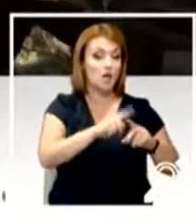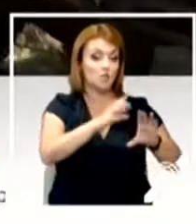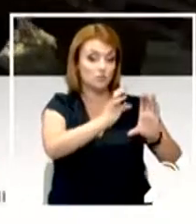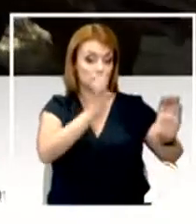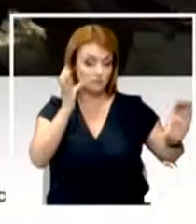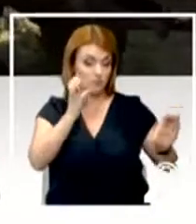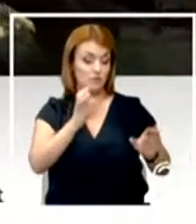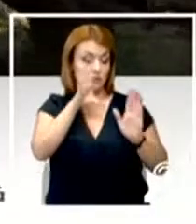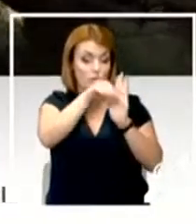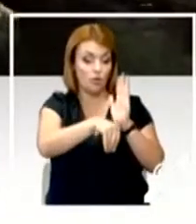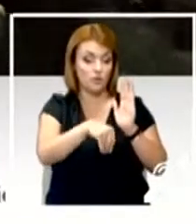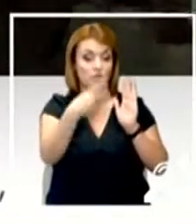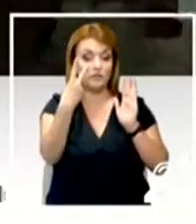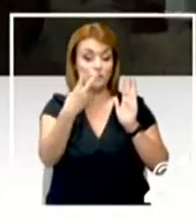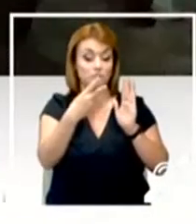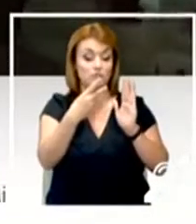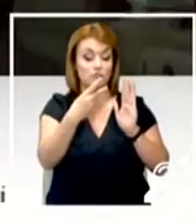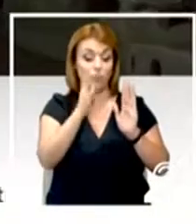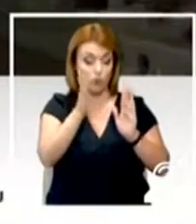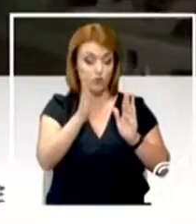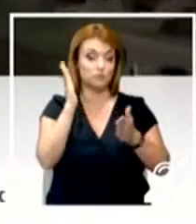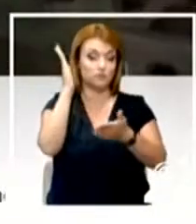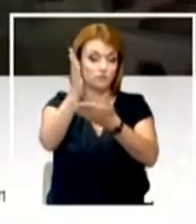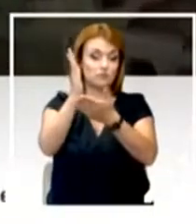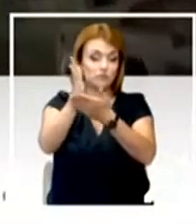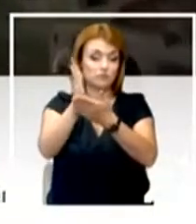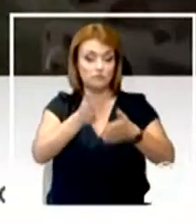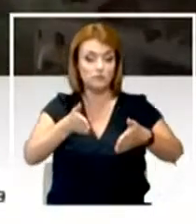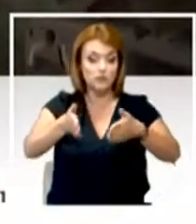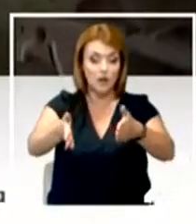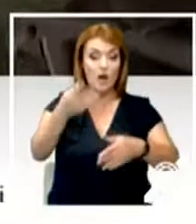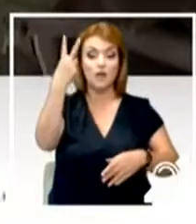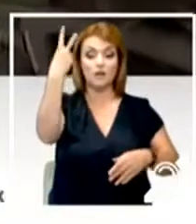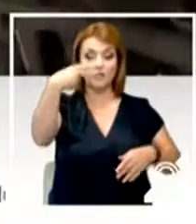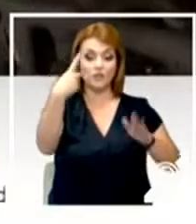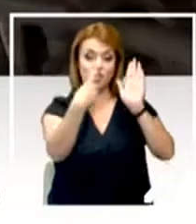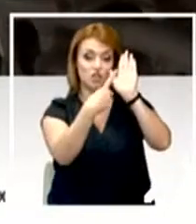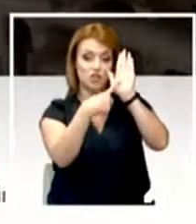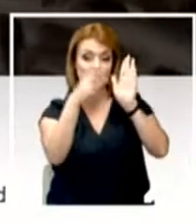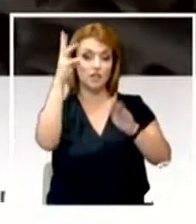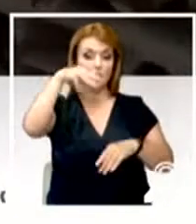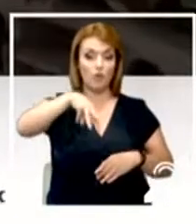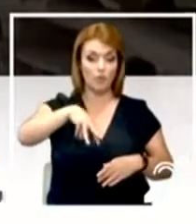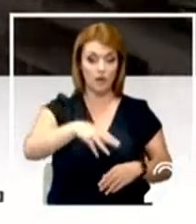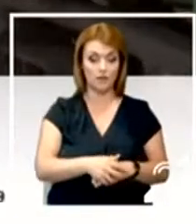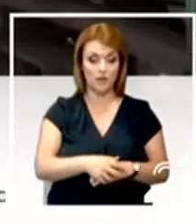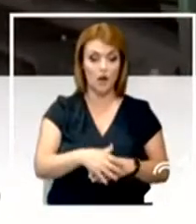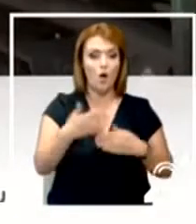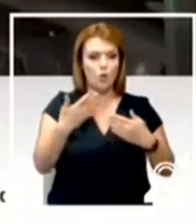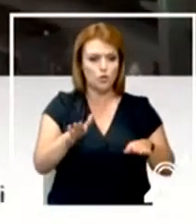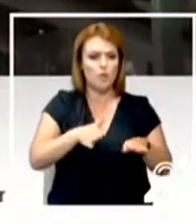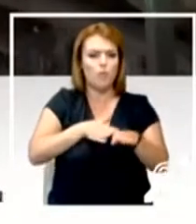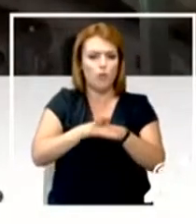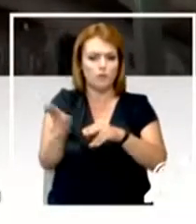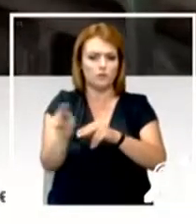cuprinde 26 de kilometri, porțiune de cale ferată, care a fost reabilitată capital în ultimele două luni.